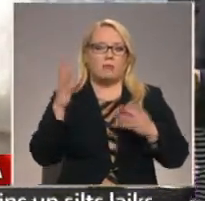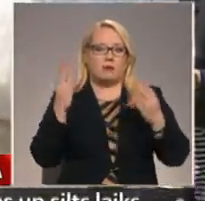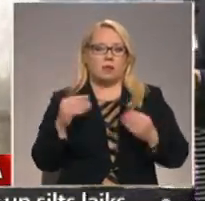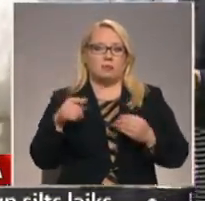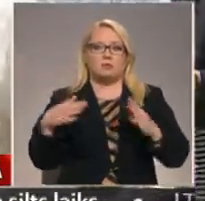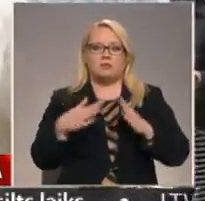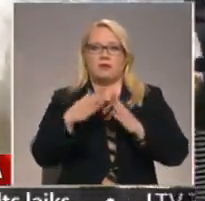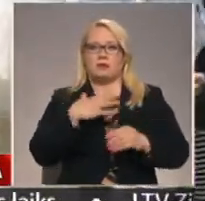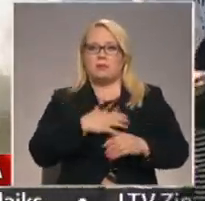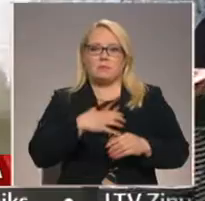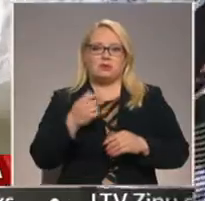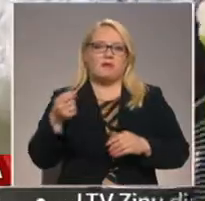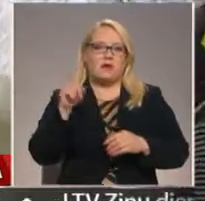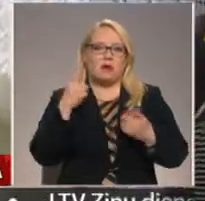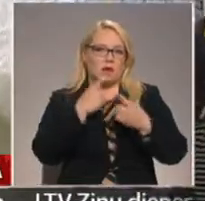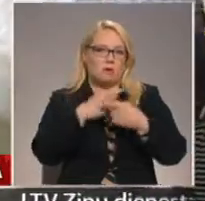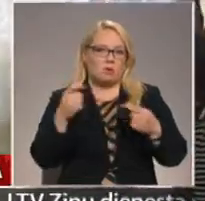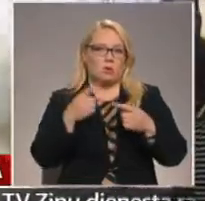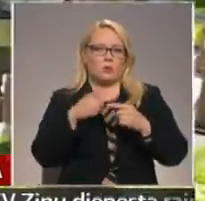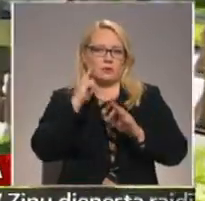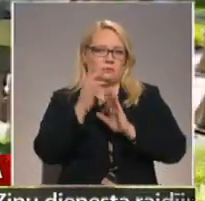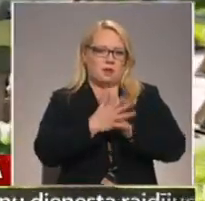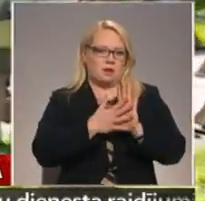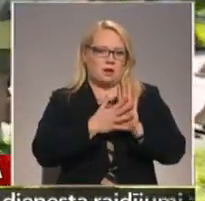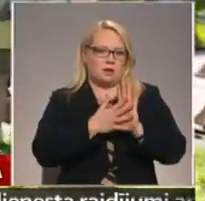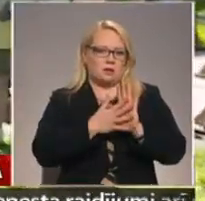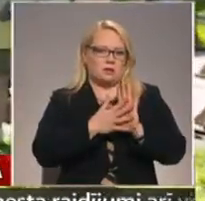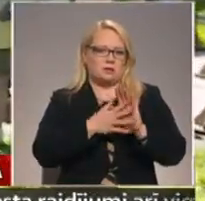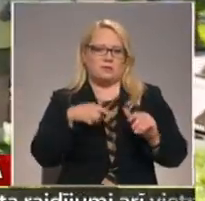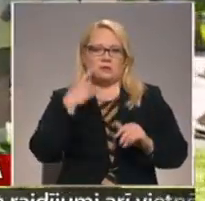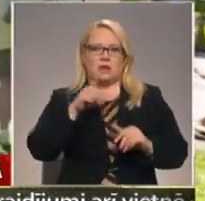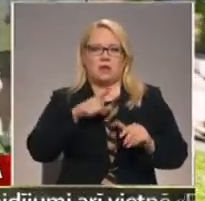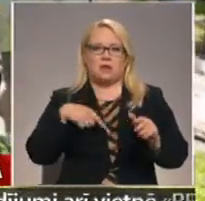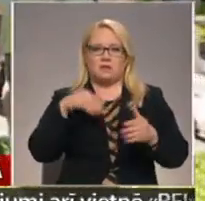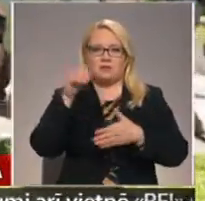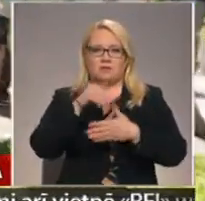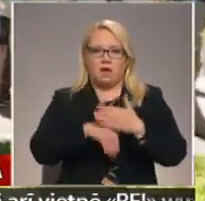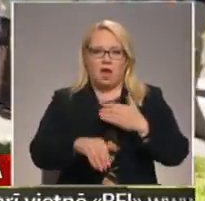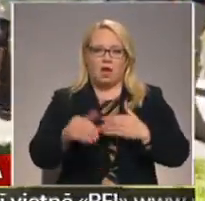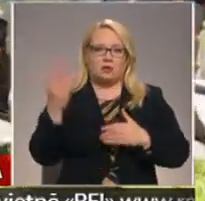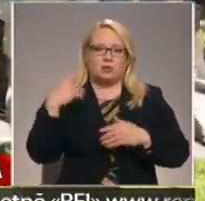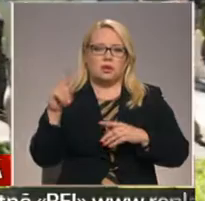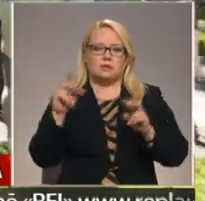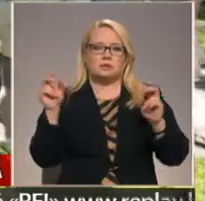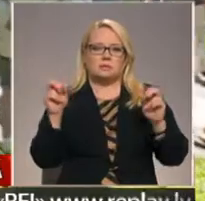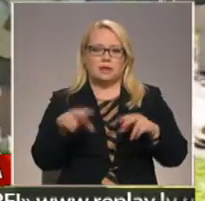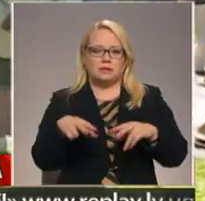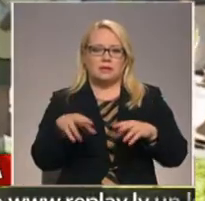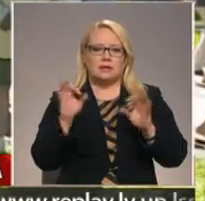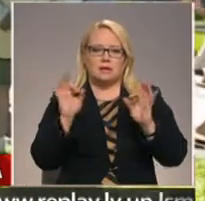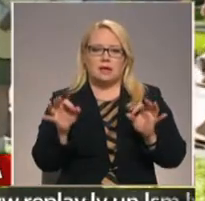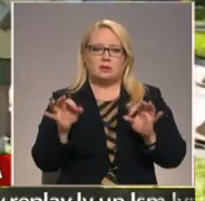svētkiem nepieciešams vairāk informācijas un izpratnes. Latvijas viesturē, kad ir 6. klasē, ir speciāli